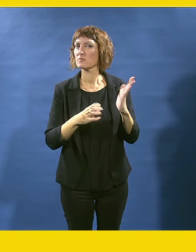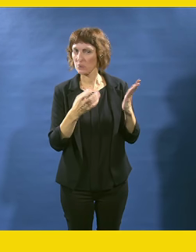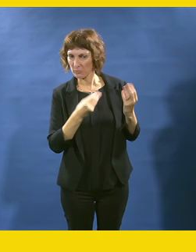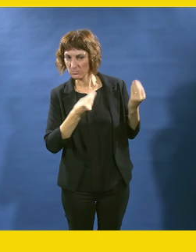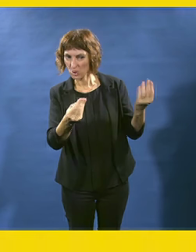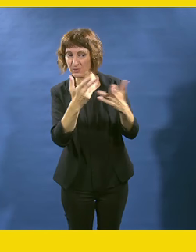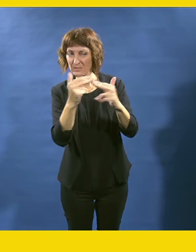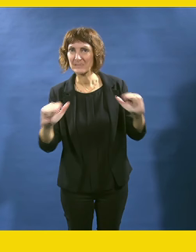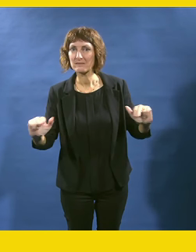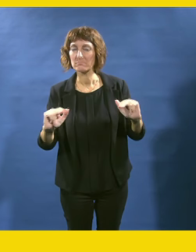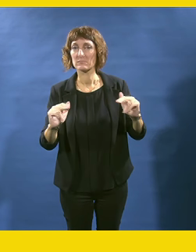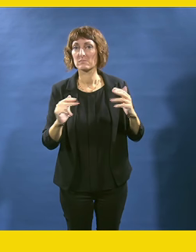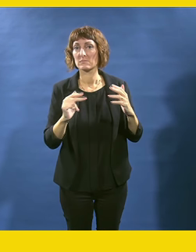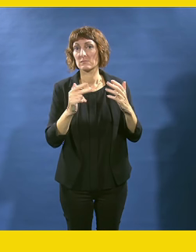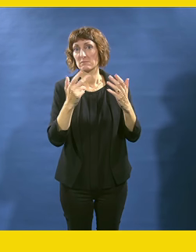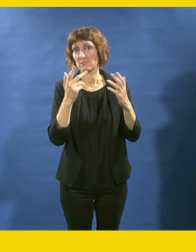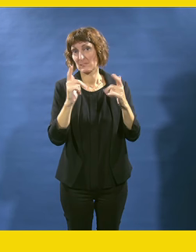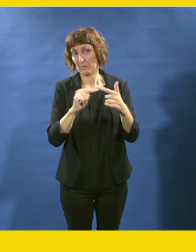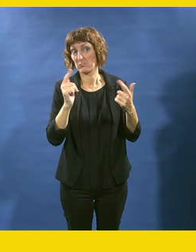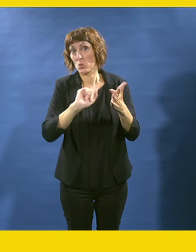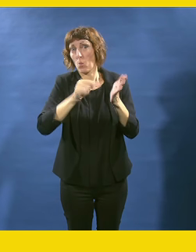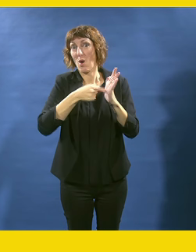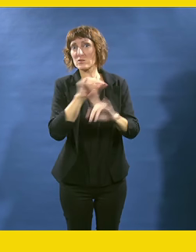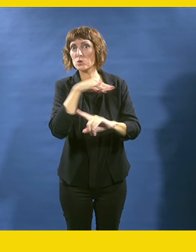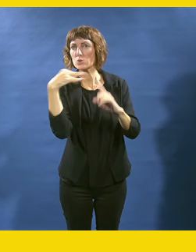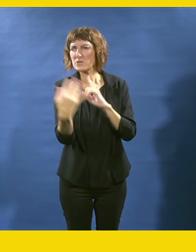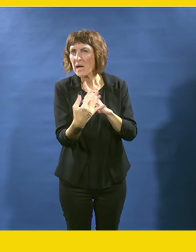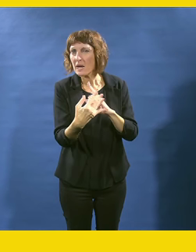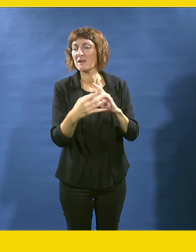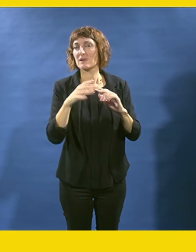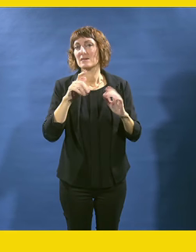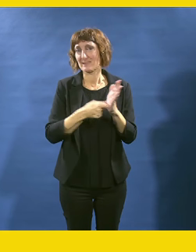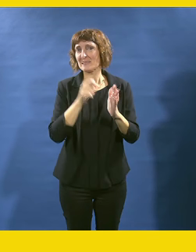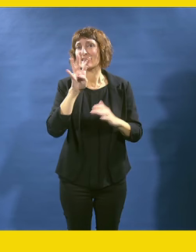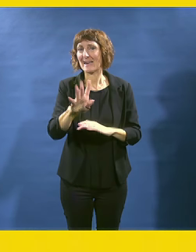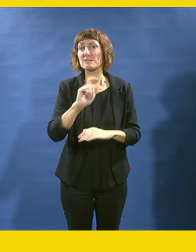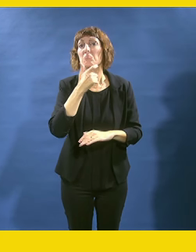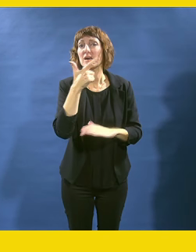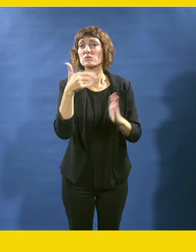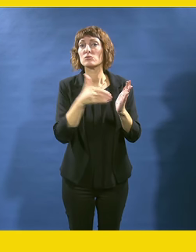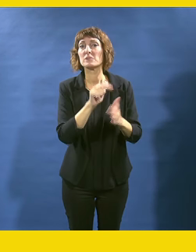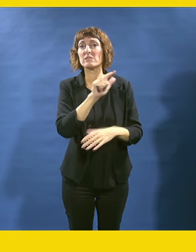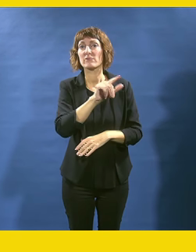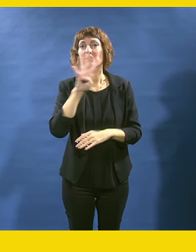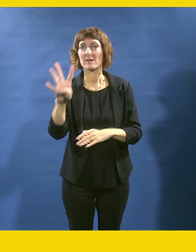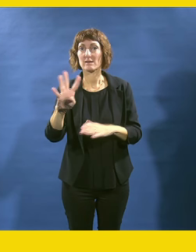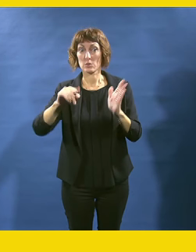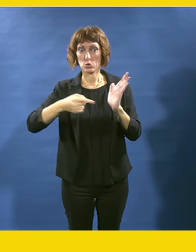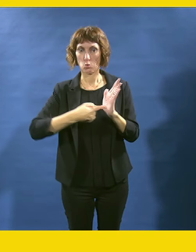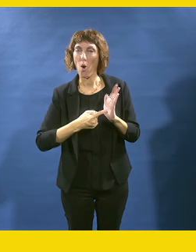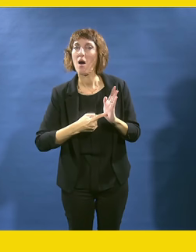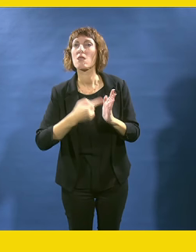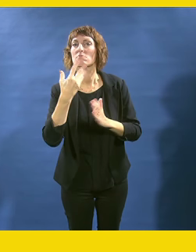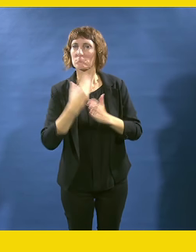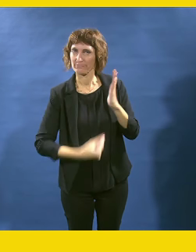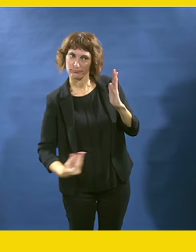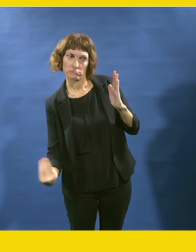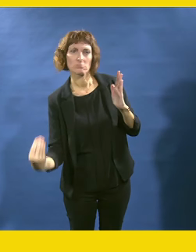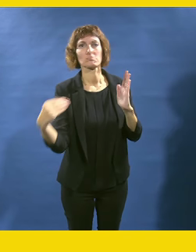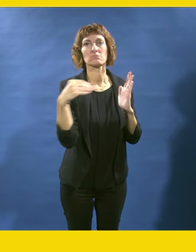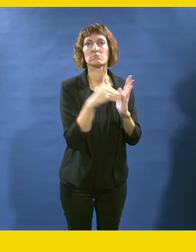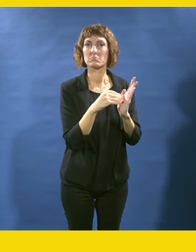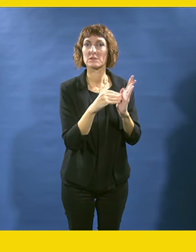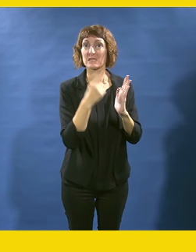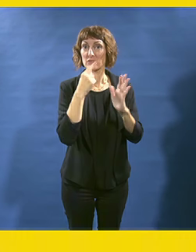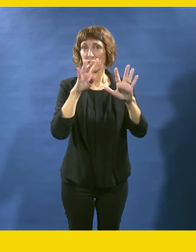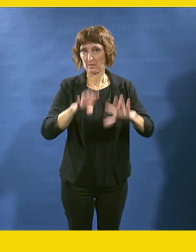société, le 4 mars 2024, en inscrivant le droit à l'IVG dans la Constitution, le Parlement a dit, au nom de la